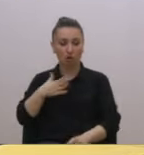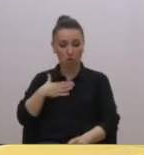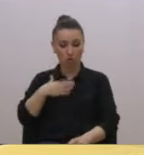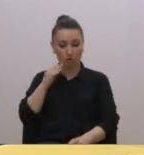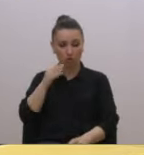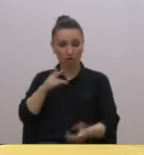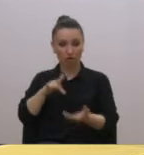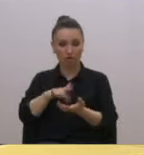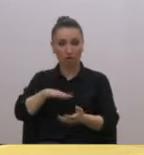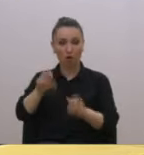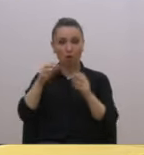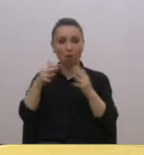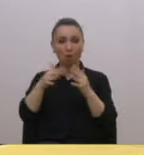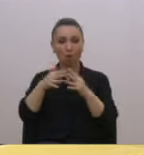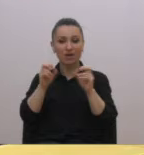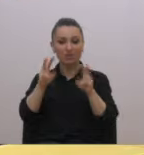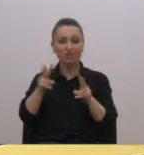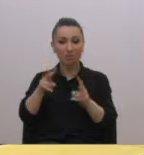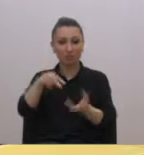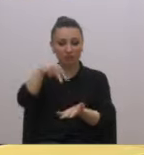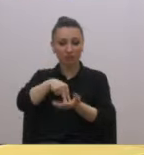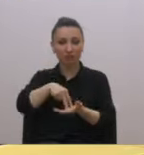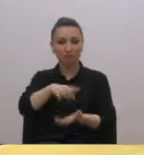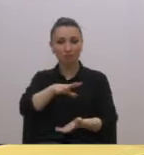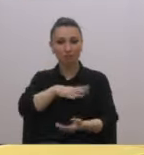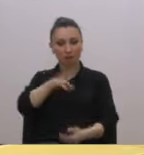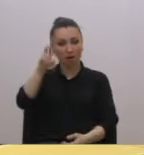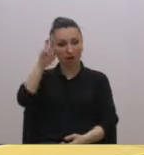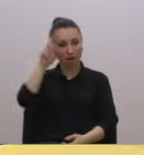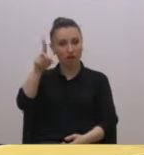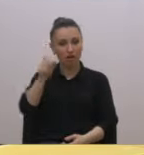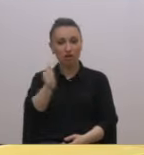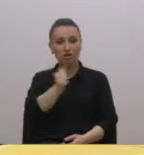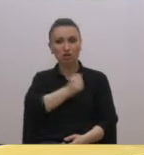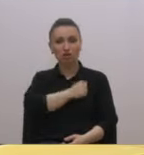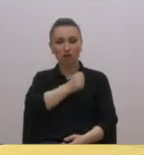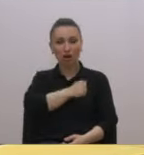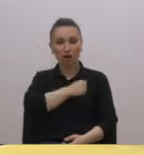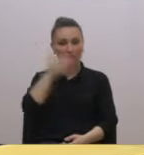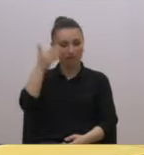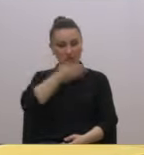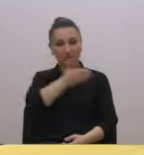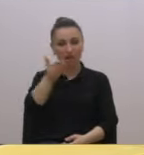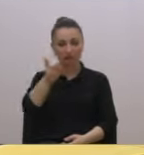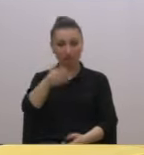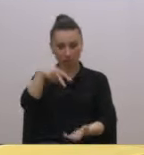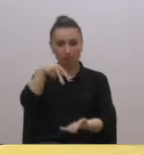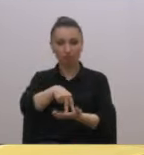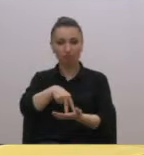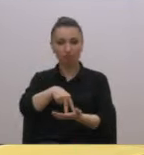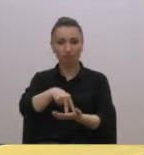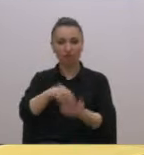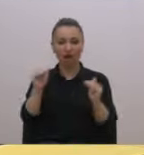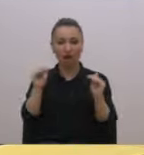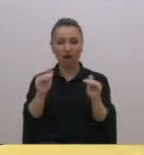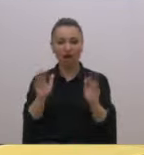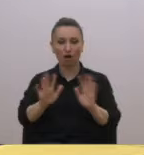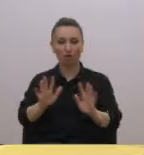ქვეყანა ომის არხის წინაშე იდგა და დღესაც დგას, ხელისუფლება ჯარისა და საზოგადოების წინ დგას, რომ ეს არ შეეხოს